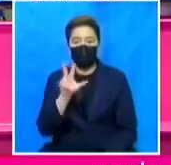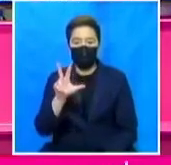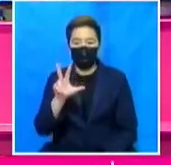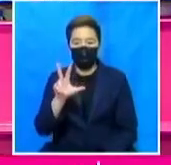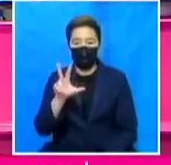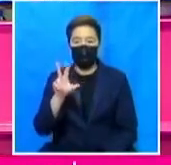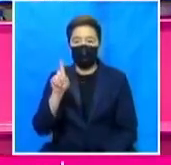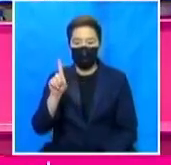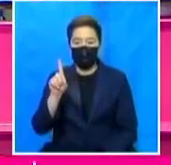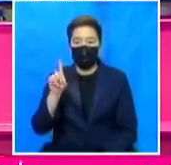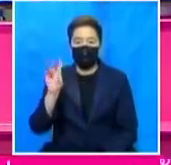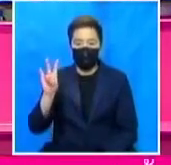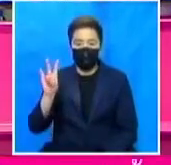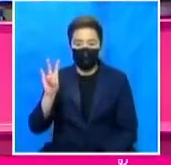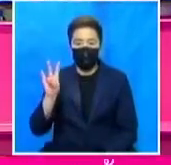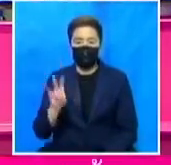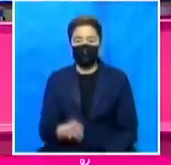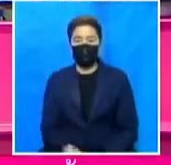0-262-317